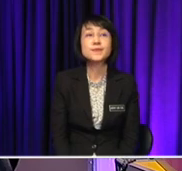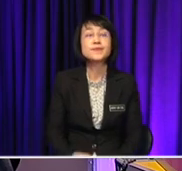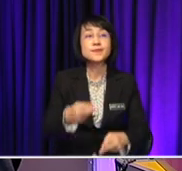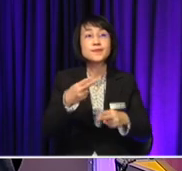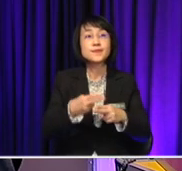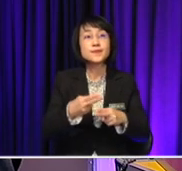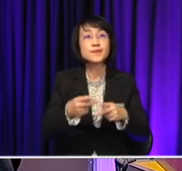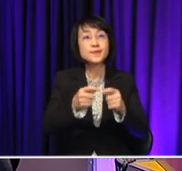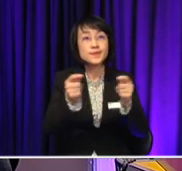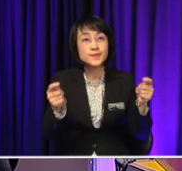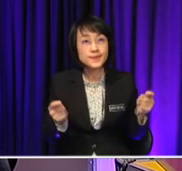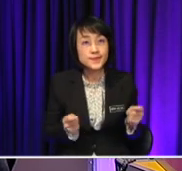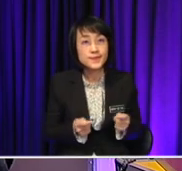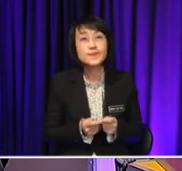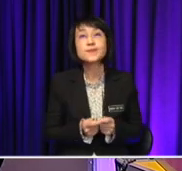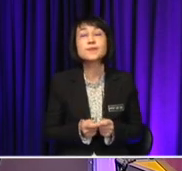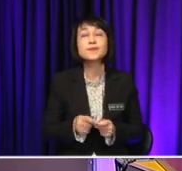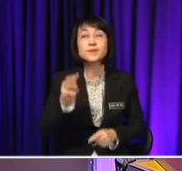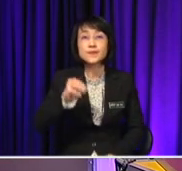untuk menjawabnya